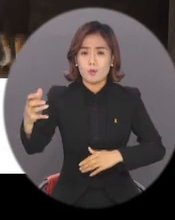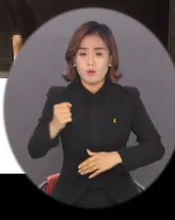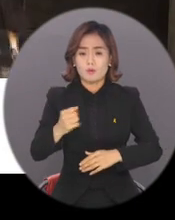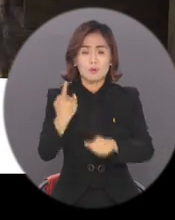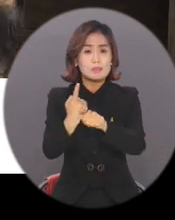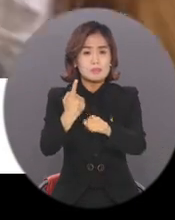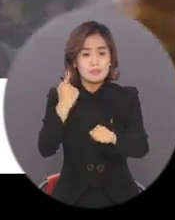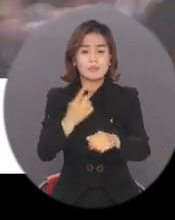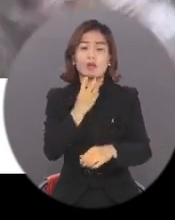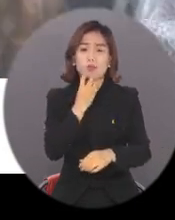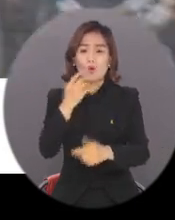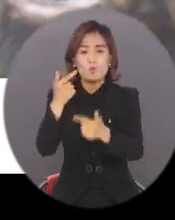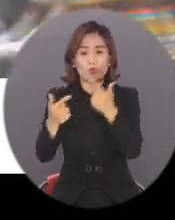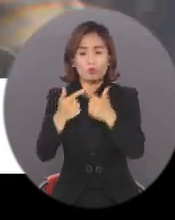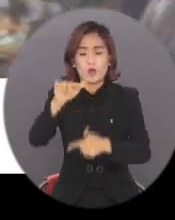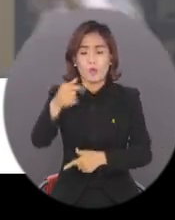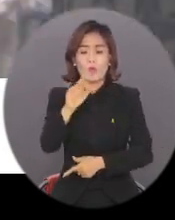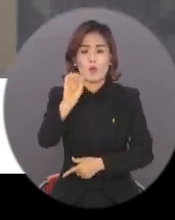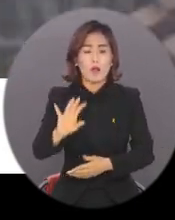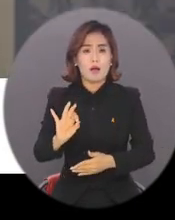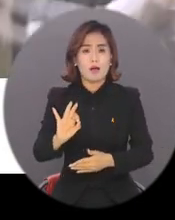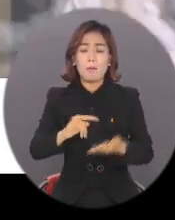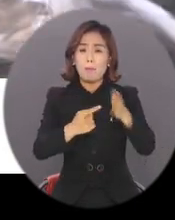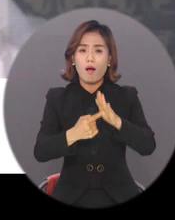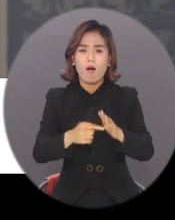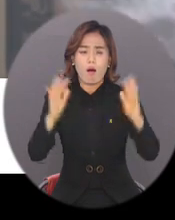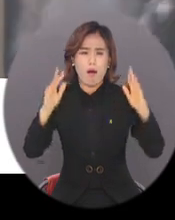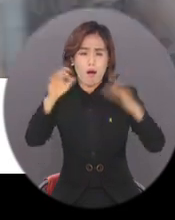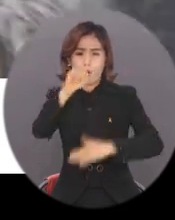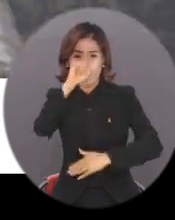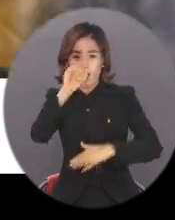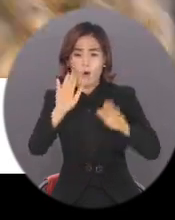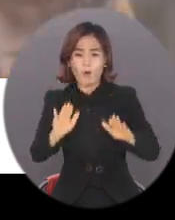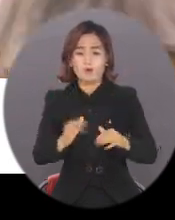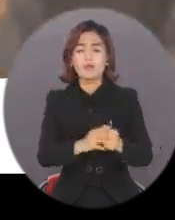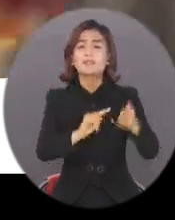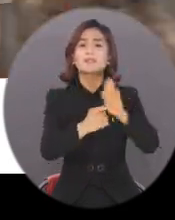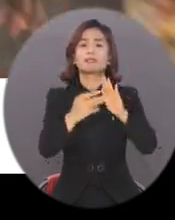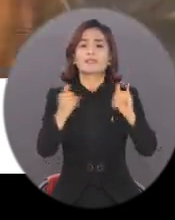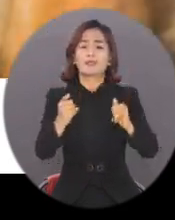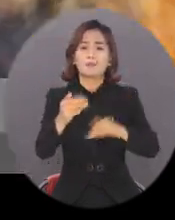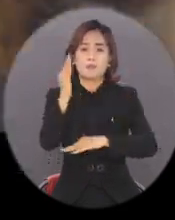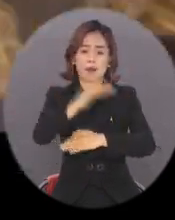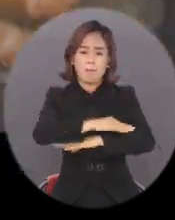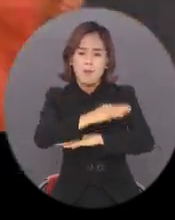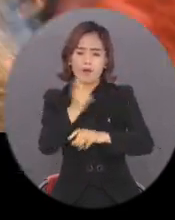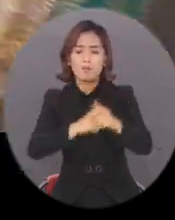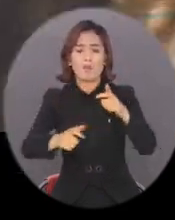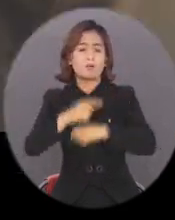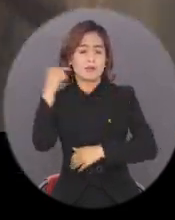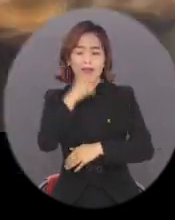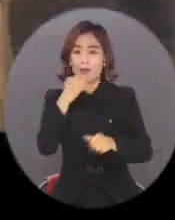지난해 서울과 부산, 고향 등의 공연에서 뜨거운 호응을 받았는데 올해는 등장인물의 서사와 스토리를 보강하는